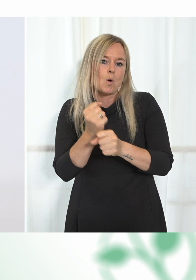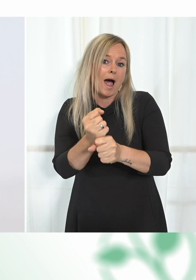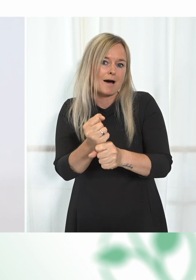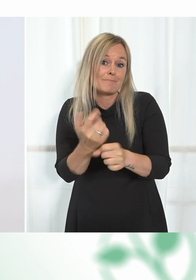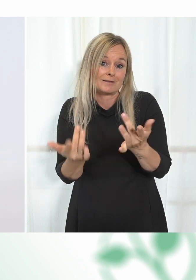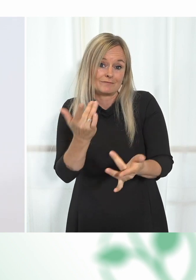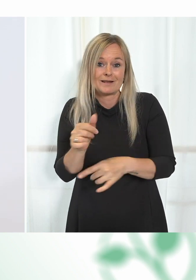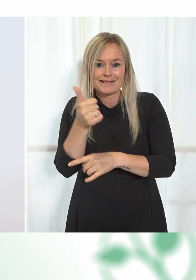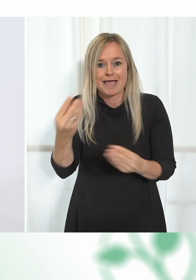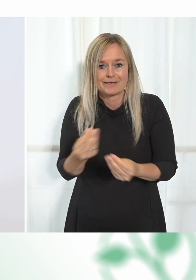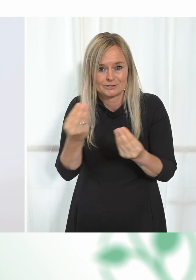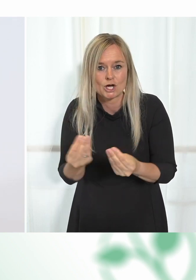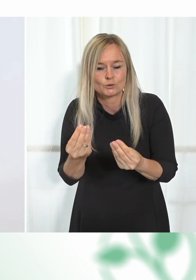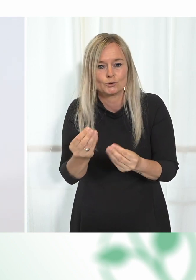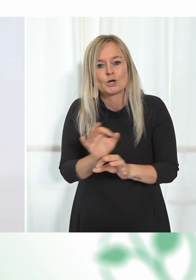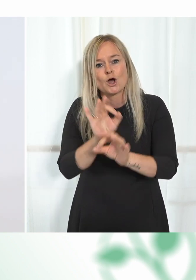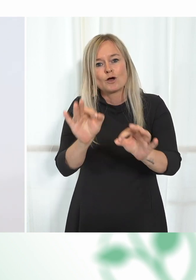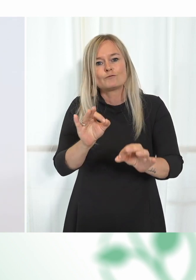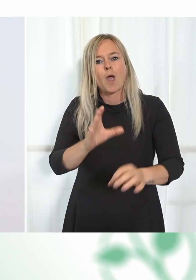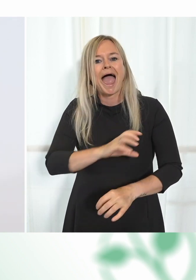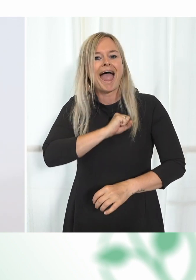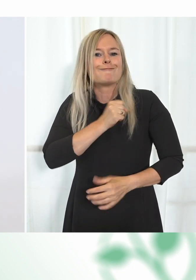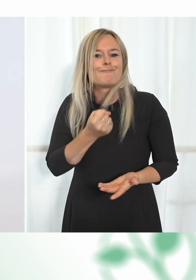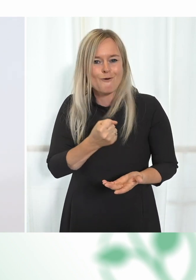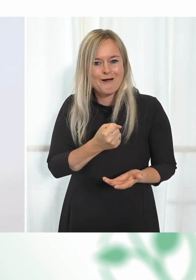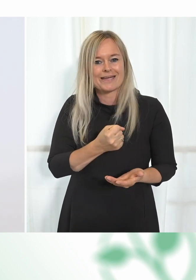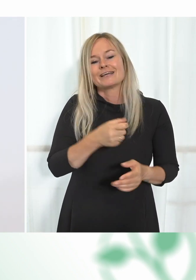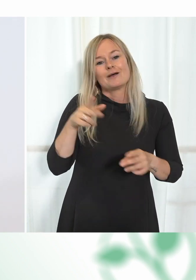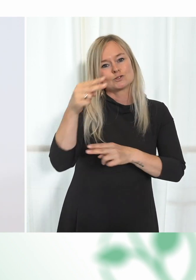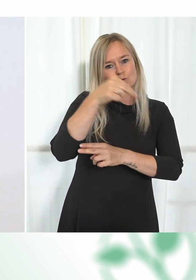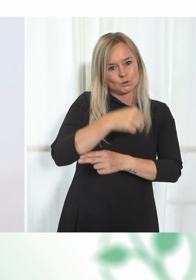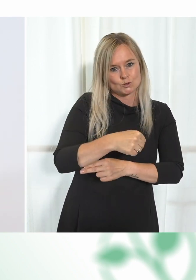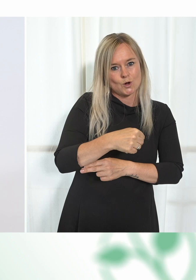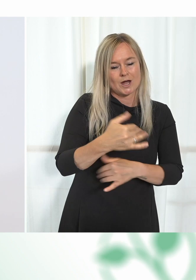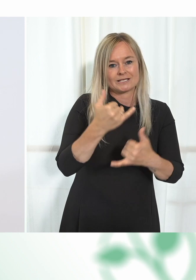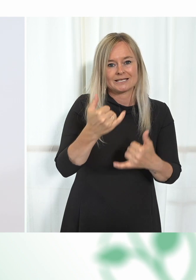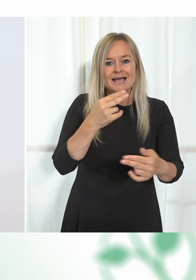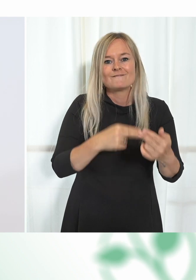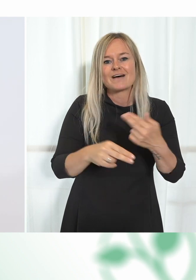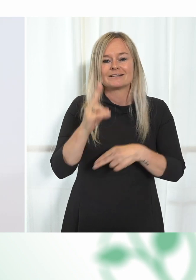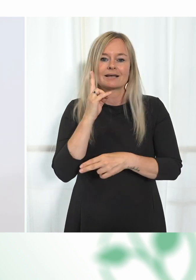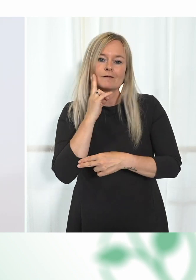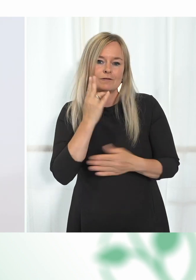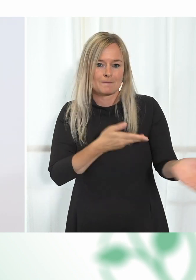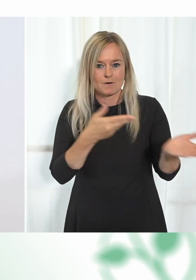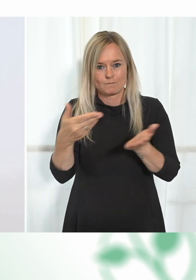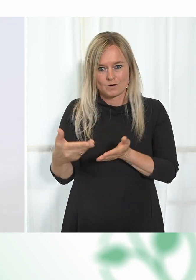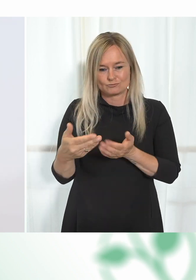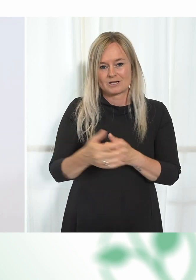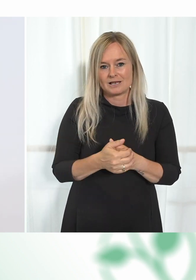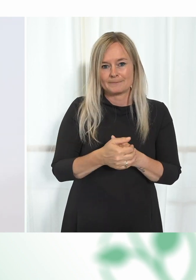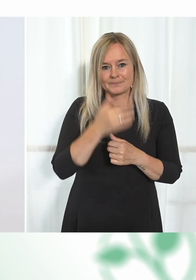Gründe gewesen sein für den Erfolg des Zuschneiders. Und wir freuen uns jetzt, ein weiteres Unternehmen bei uns zu haben,